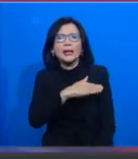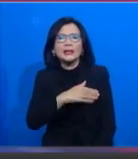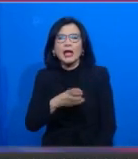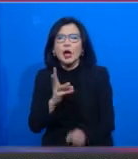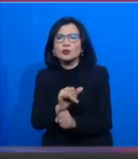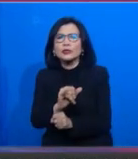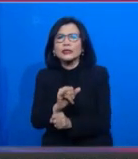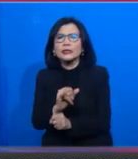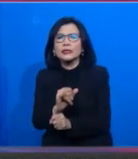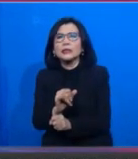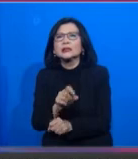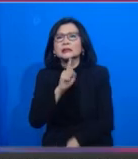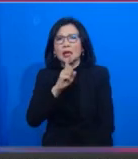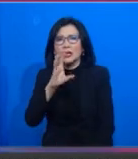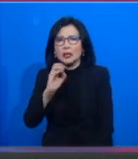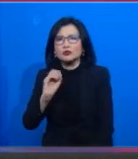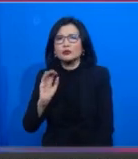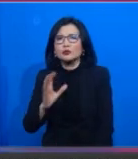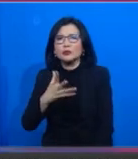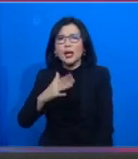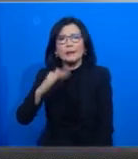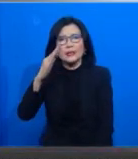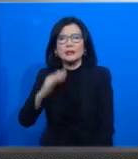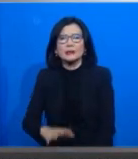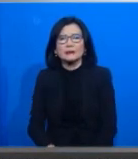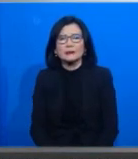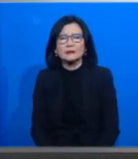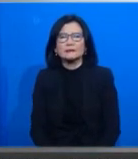kebakaran ditaksir mencapai ratusan juta rupiah.